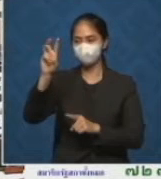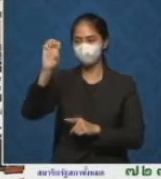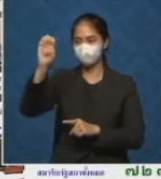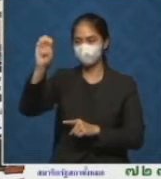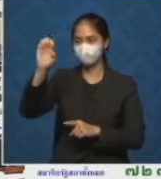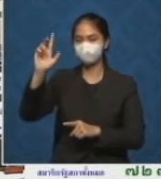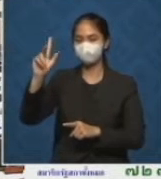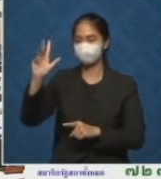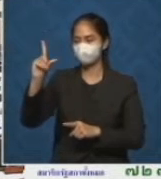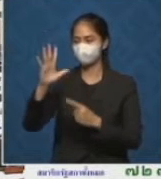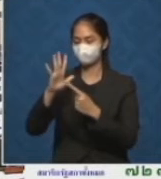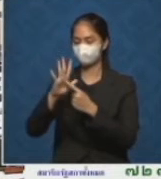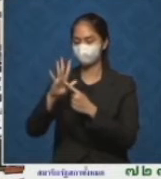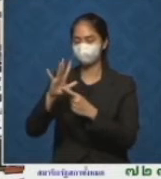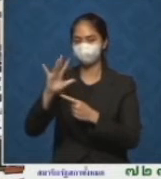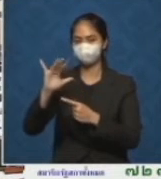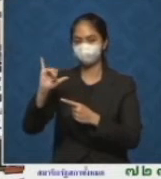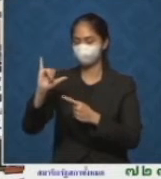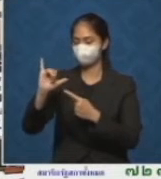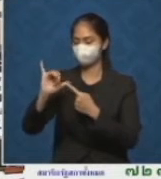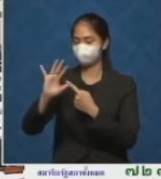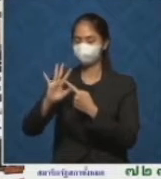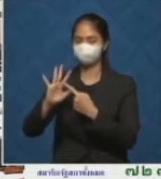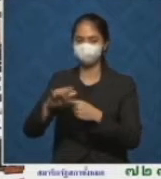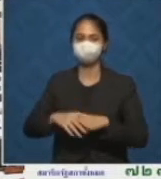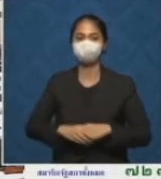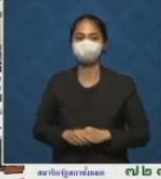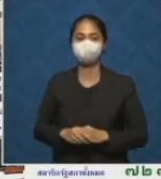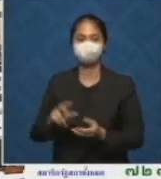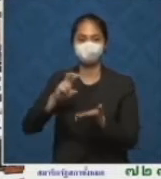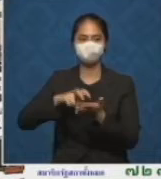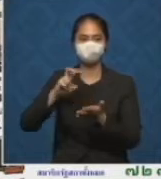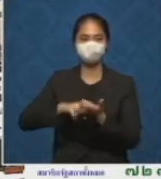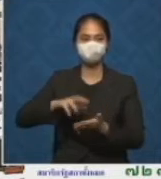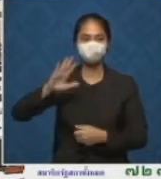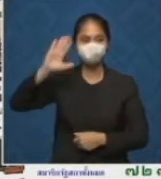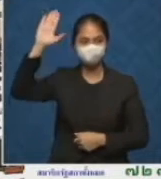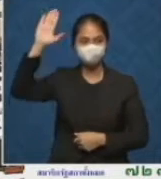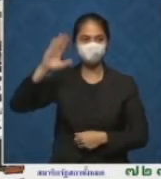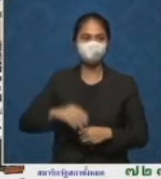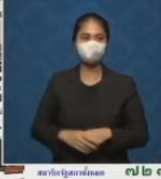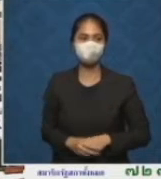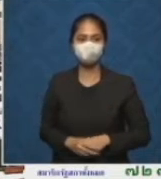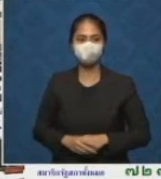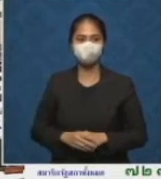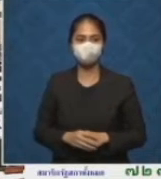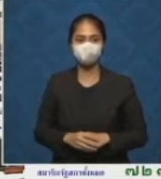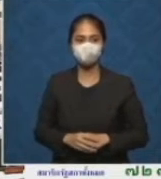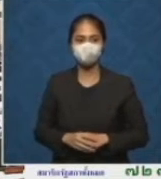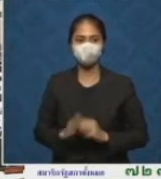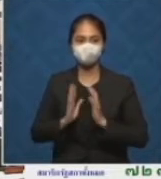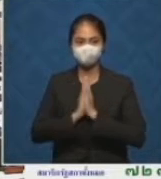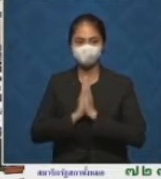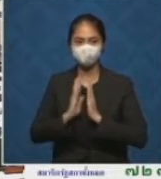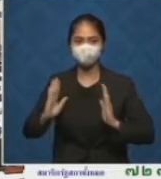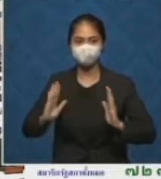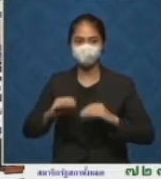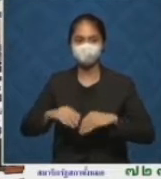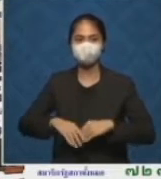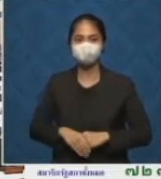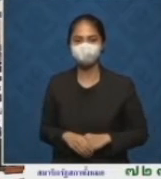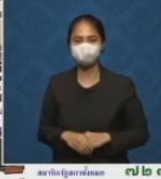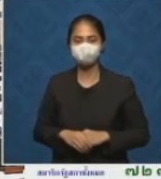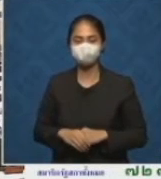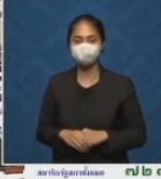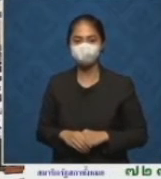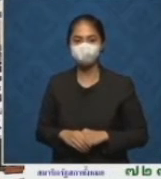ขอผู้รับรองด้วยครับ ผู้รับรองด้วยครับครับขอผู้รับรองด้วยครับครับครับถูกต้องแล้วครับ ขอบคุณครับ ต่อไปพร